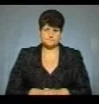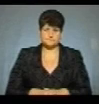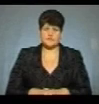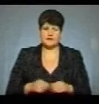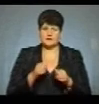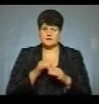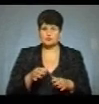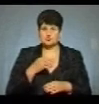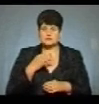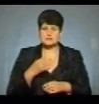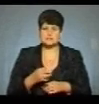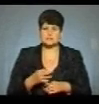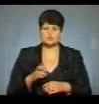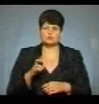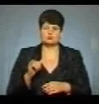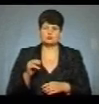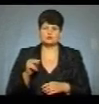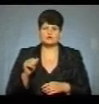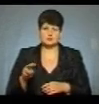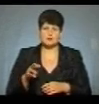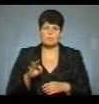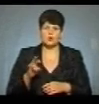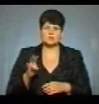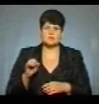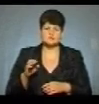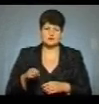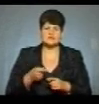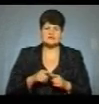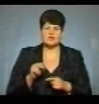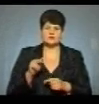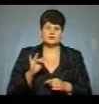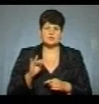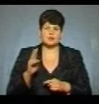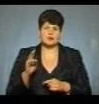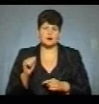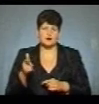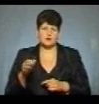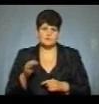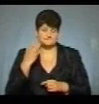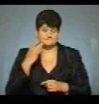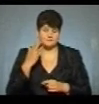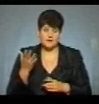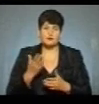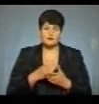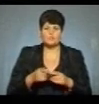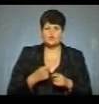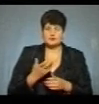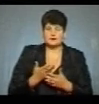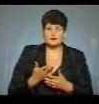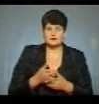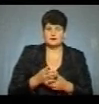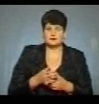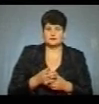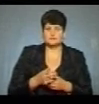Не можу сказати, що будь-яким Монастирська Чикаго, але є, звичайно, правопорушення, і на які реагують. З